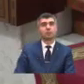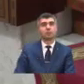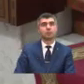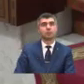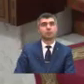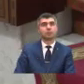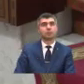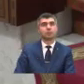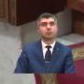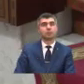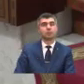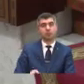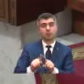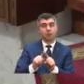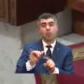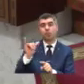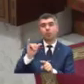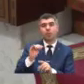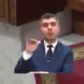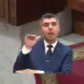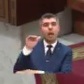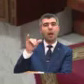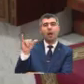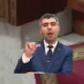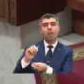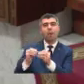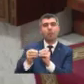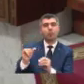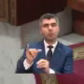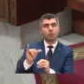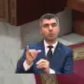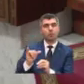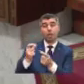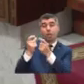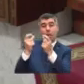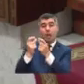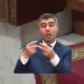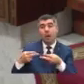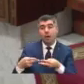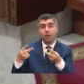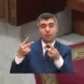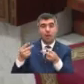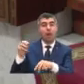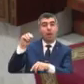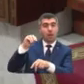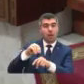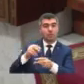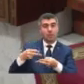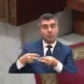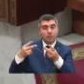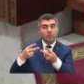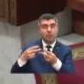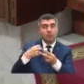لا، الحوض ديال سيدي افني شنو الاشكال اللي وقع فيه؟ دار طلب العروض وما جابش. دابا الى عاود درنا طلب العروض وما